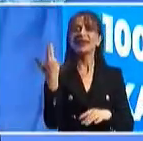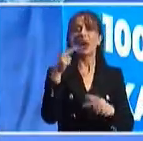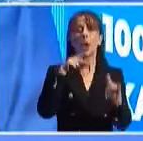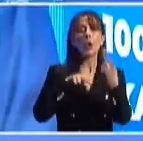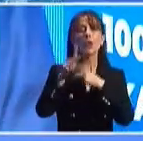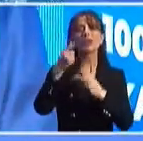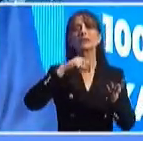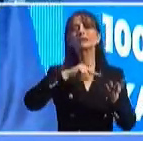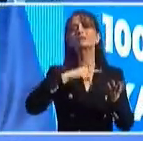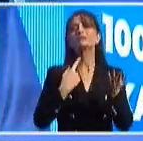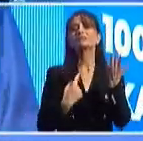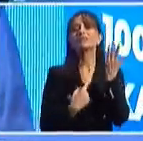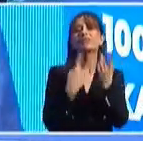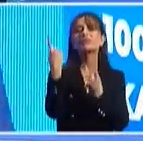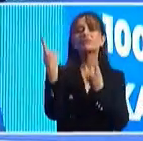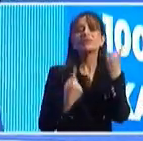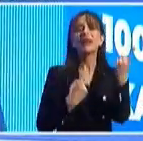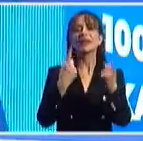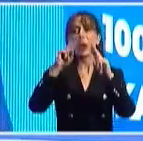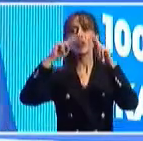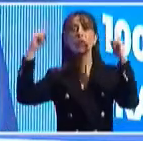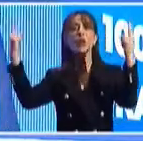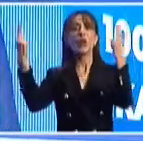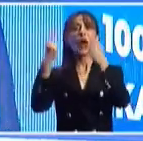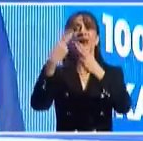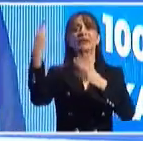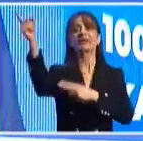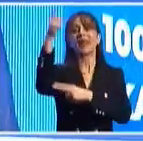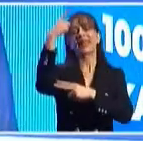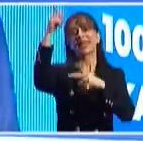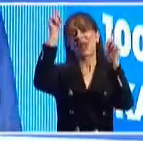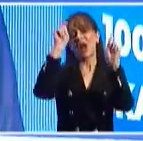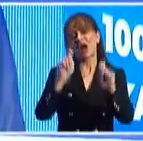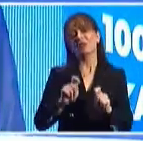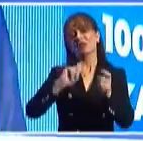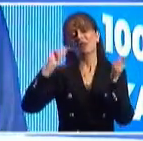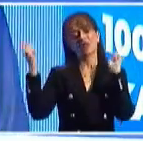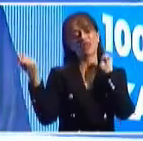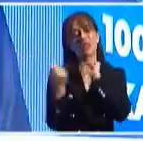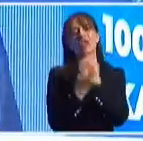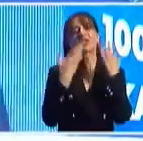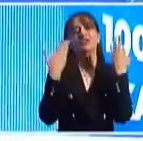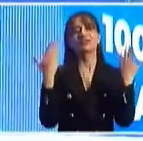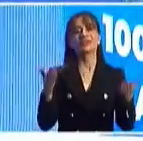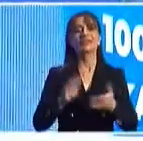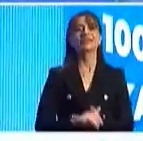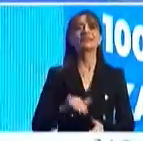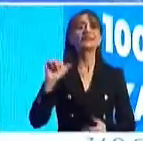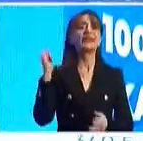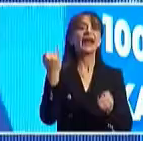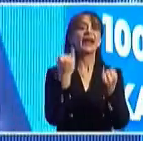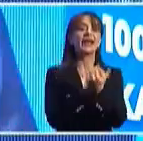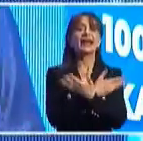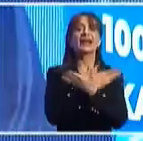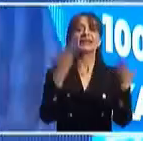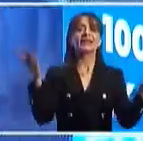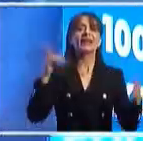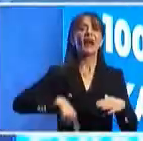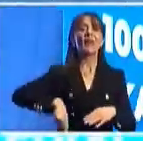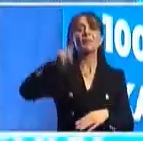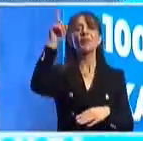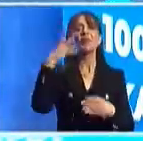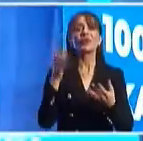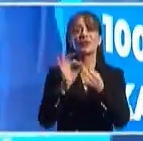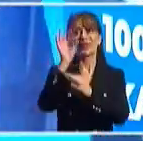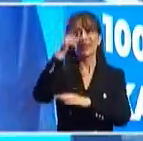teknolojilerinde dünyanın lider şehirlerinden biri haline getireceğiz. Değerli kardeşlerim, bugün